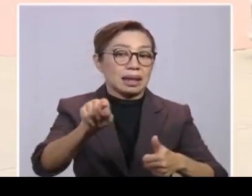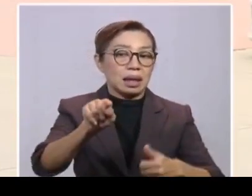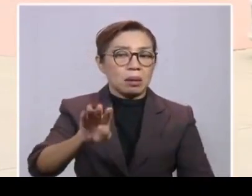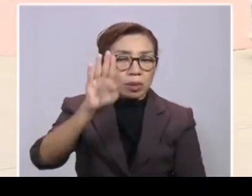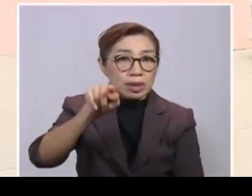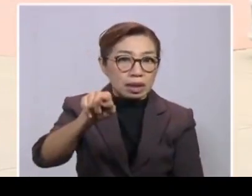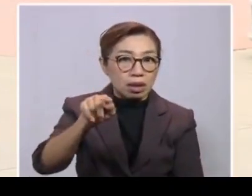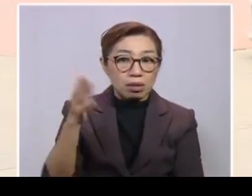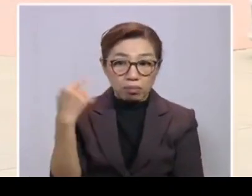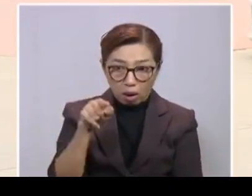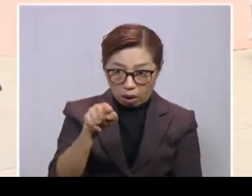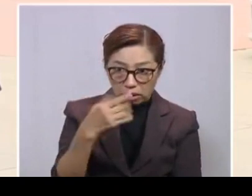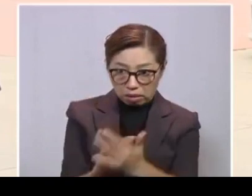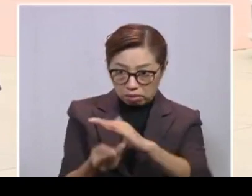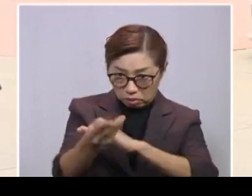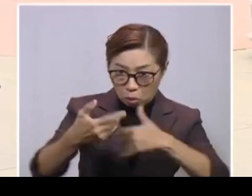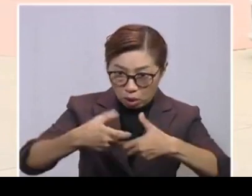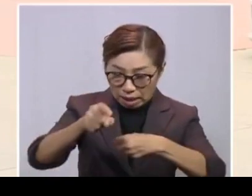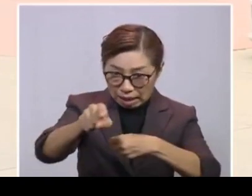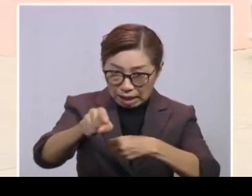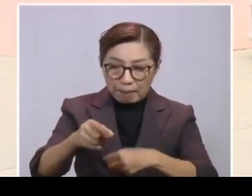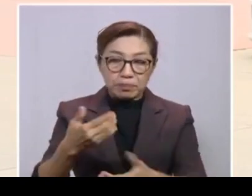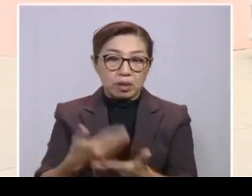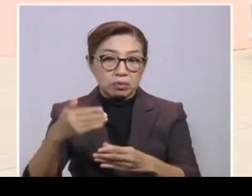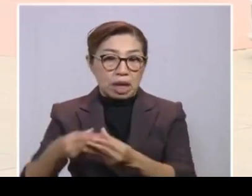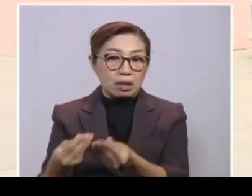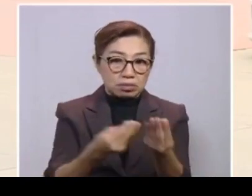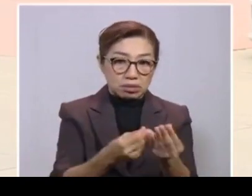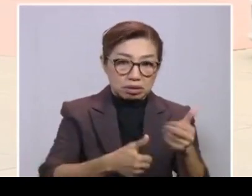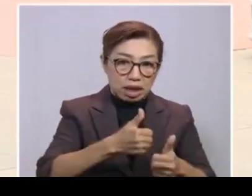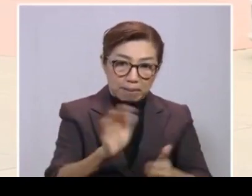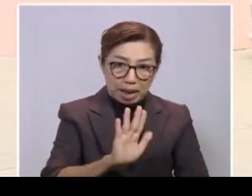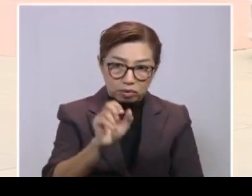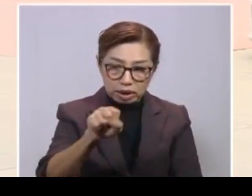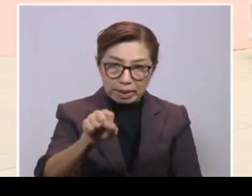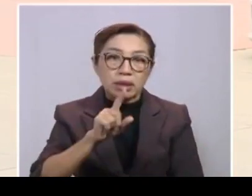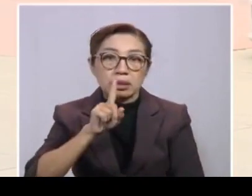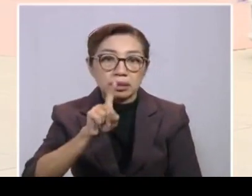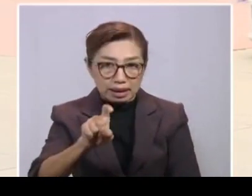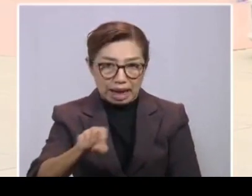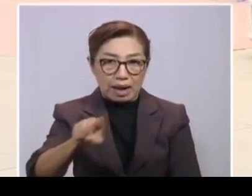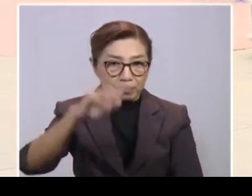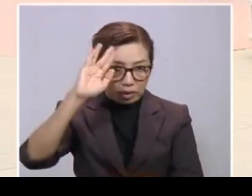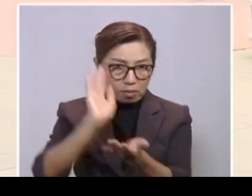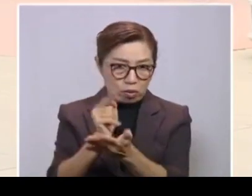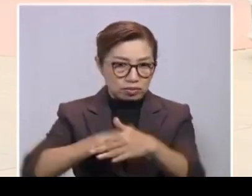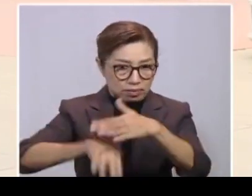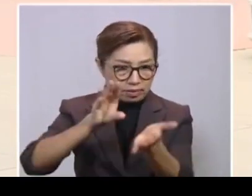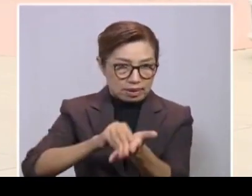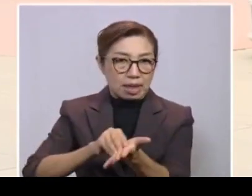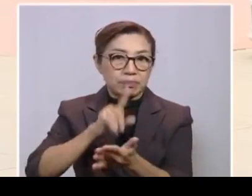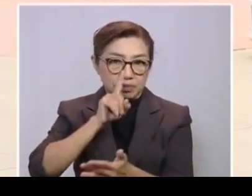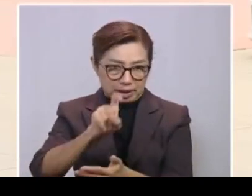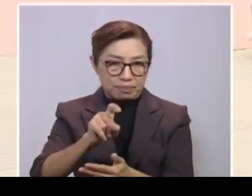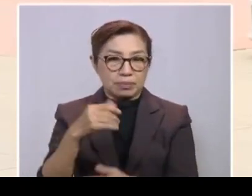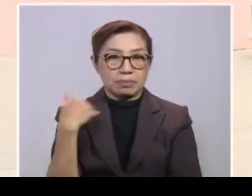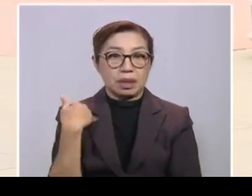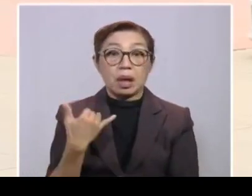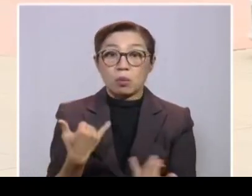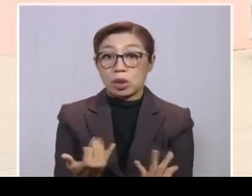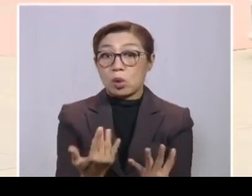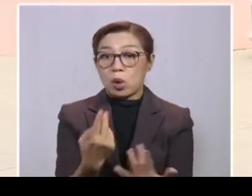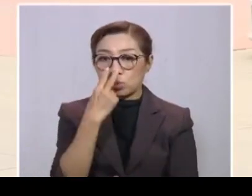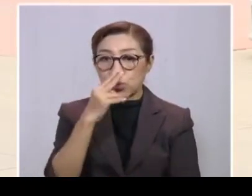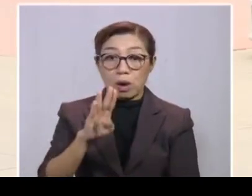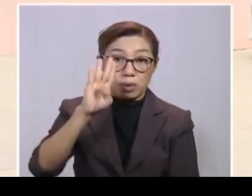ครับว่ามีการรับเงินกันแล้วไม่ประมูลจริงหรือไม่มีการ้วประมูลจริงหรือไม่ตำรวจก็เก็บข้อมูลในส่วนนี้ไว้เพราะฉะนั้นวันนี้เดี๋ยว